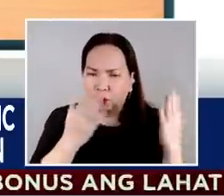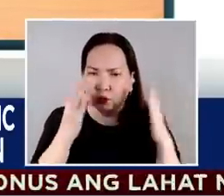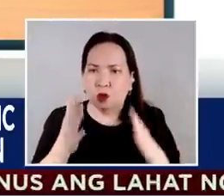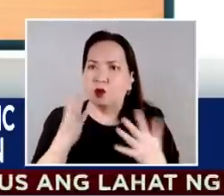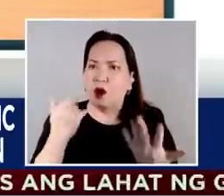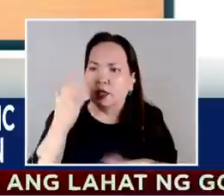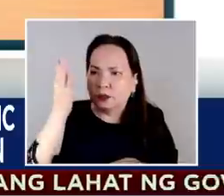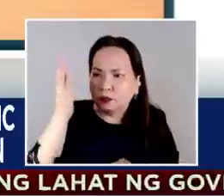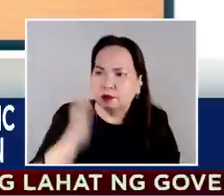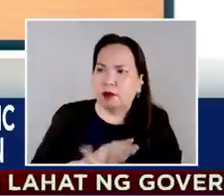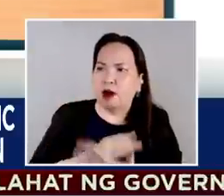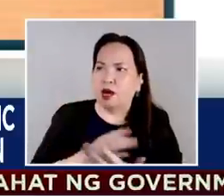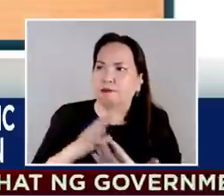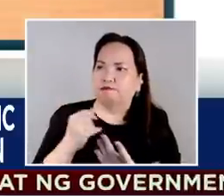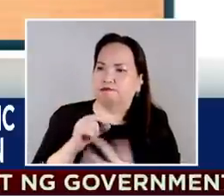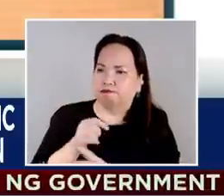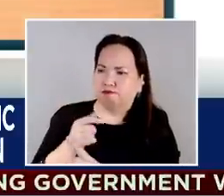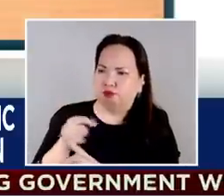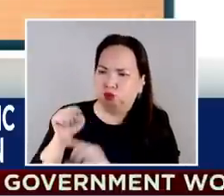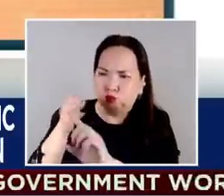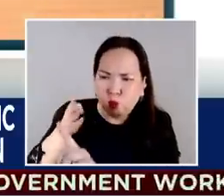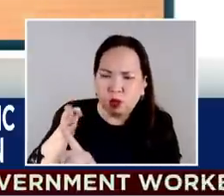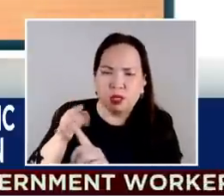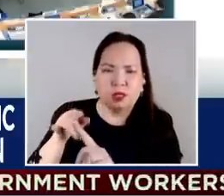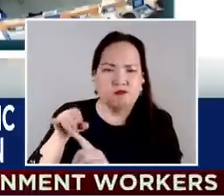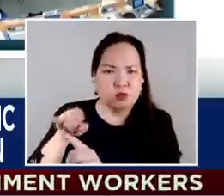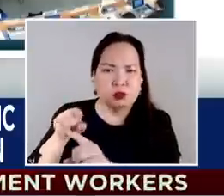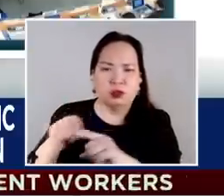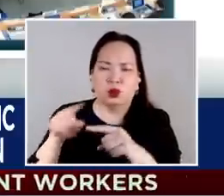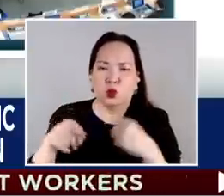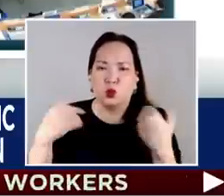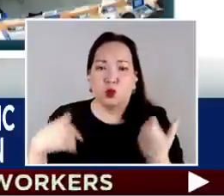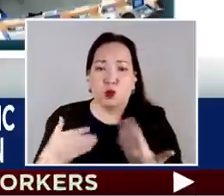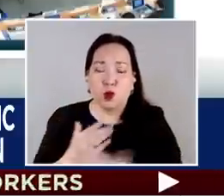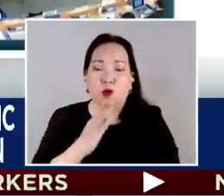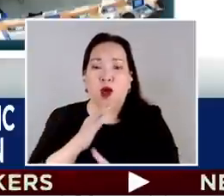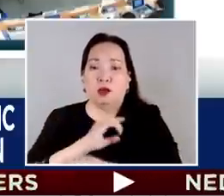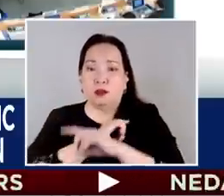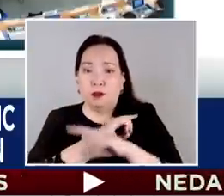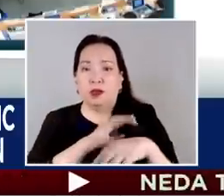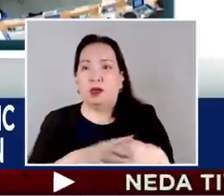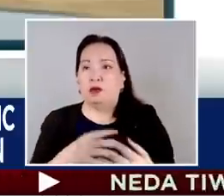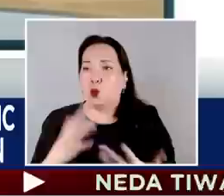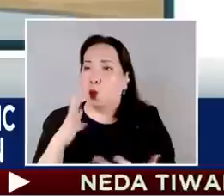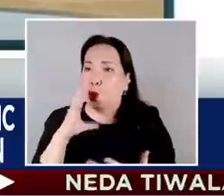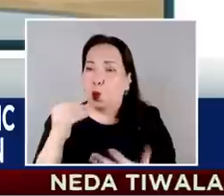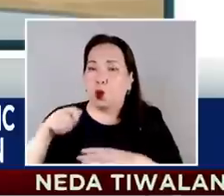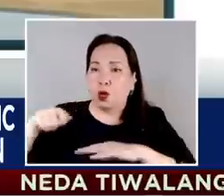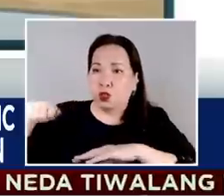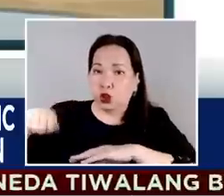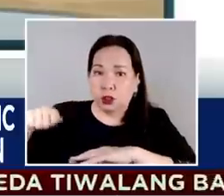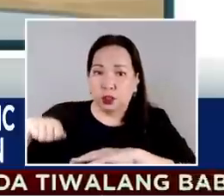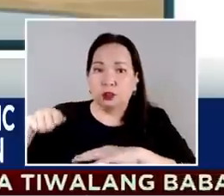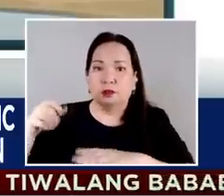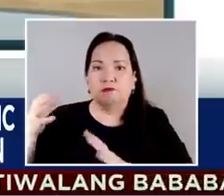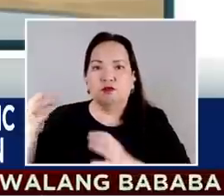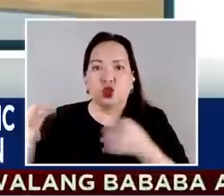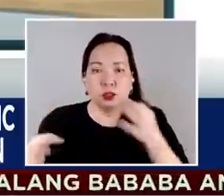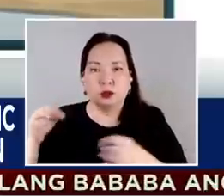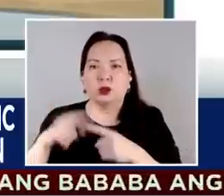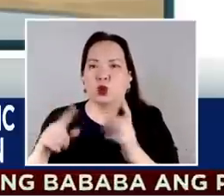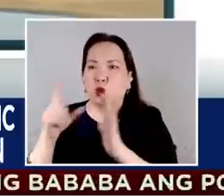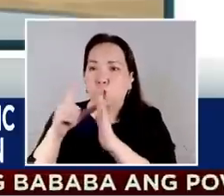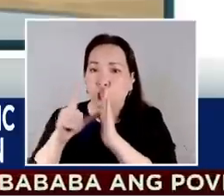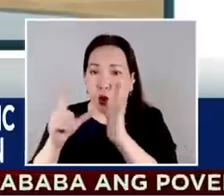rights defenders, members of the media, journalists, judges and lawyers, environmental and